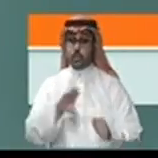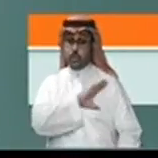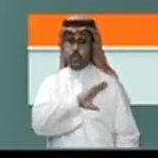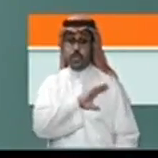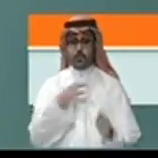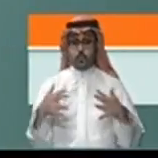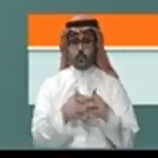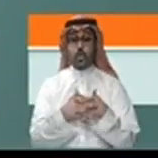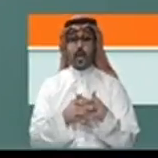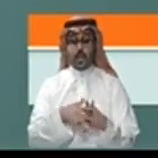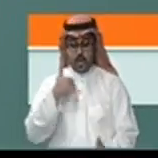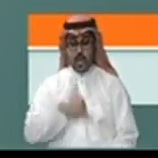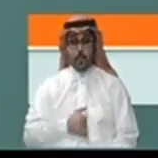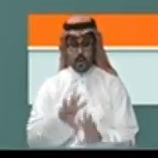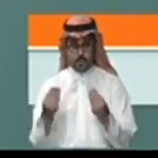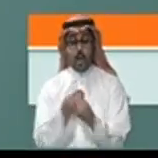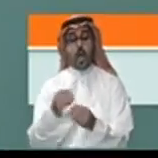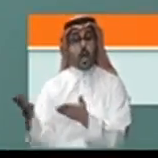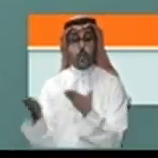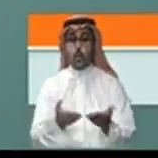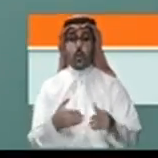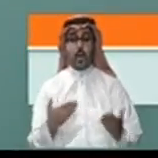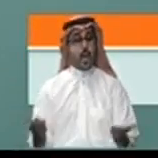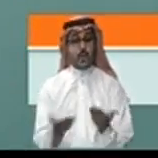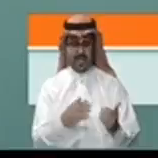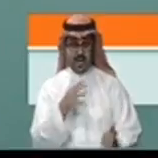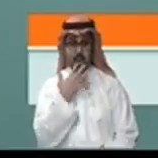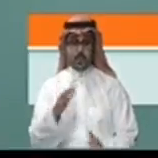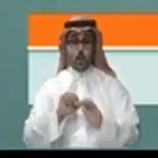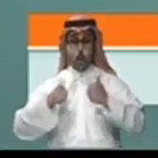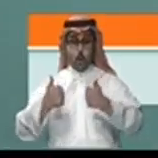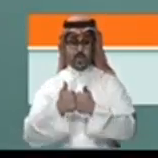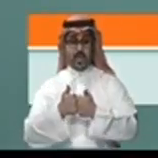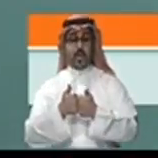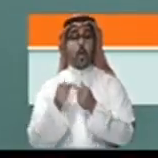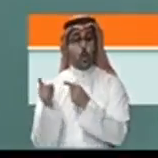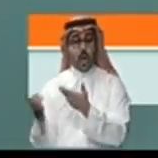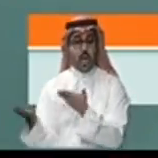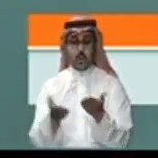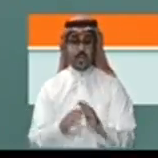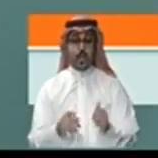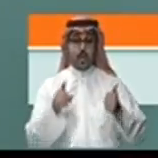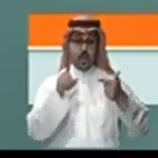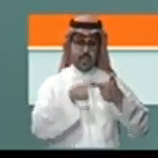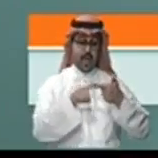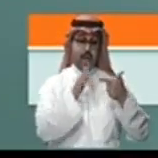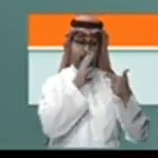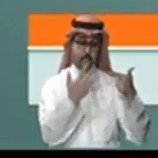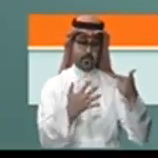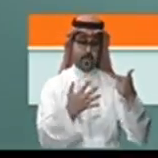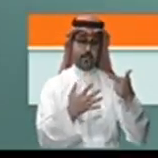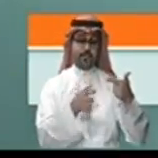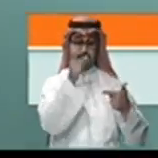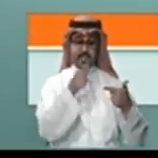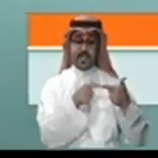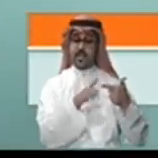المشاركة في عمليات عاصفة الحزم وإعادة الأمل ضمن قوات التحالف العربي الداعمة للشرعية في اليمن، و500